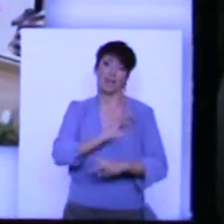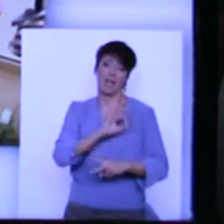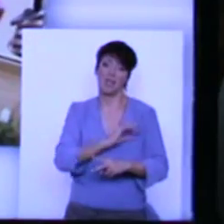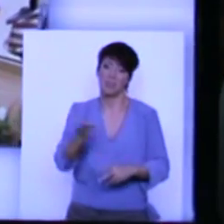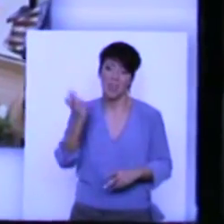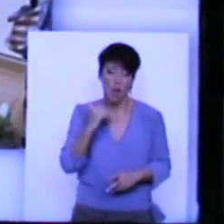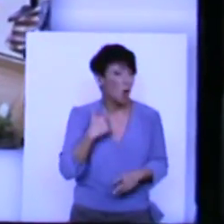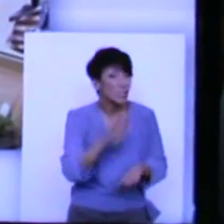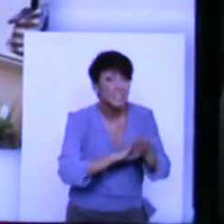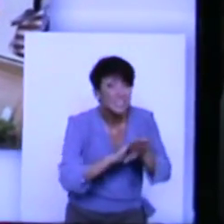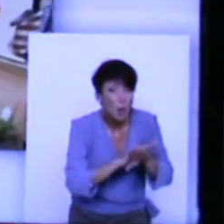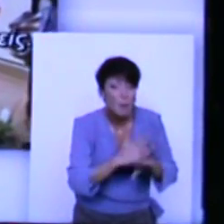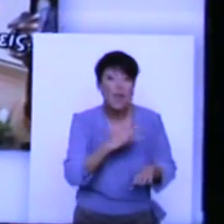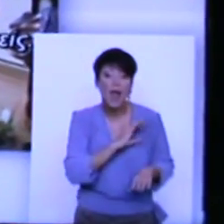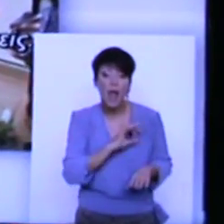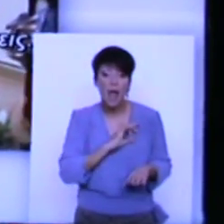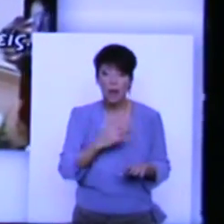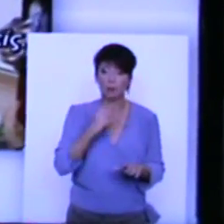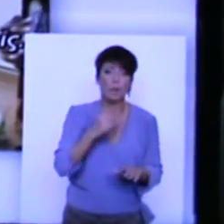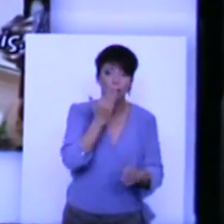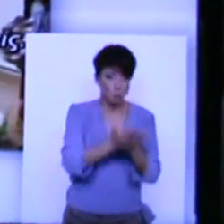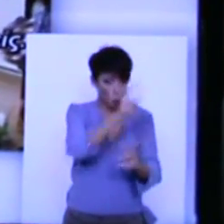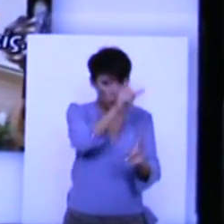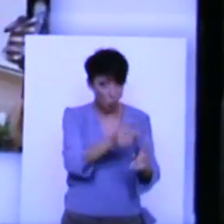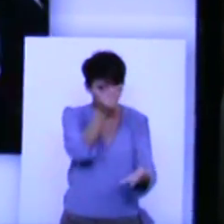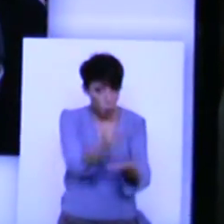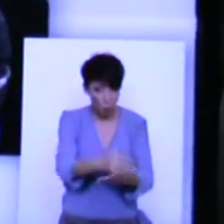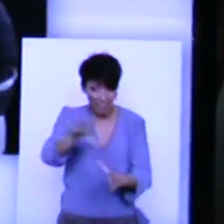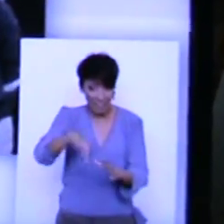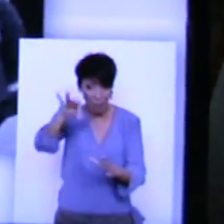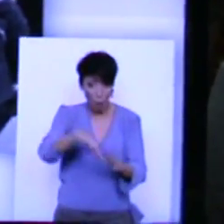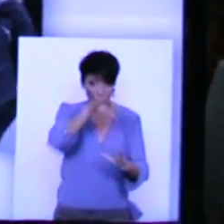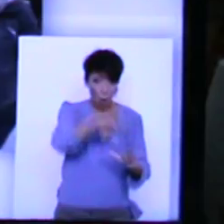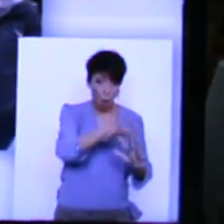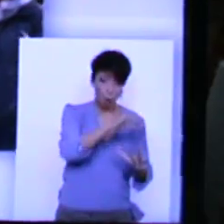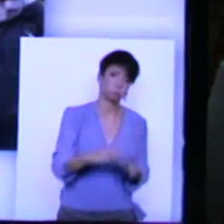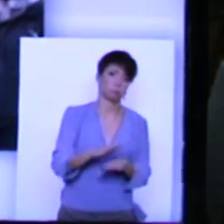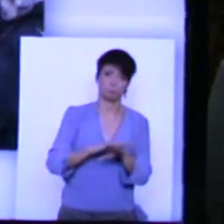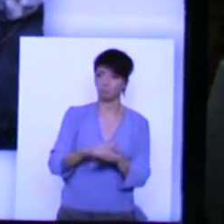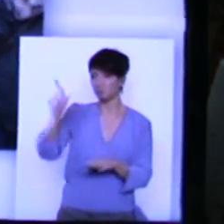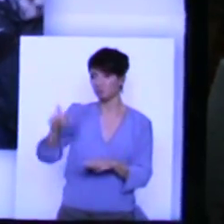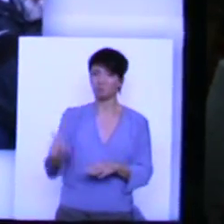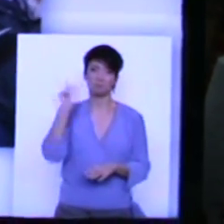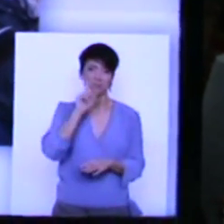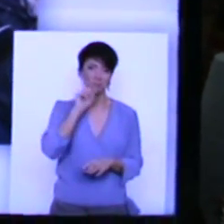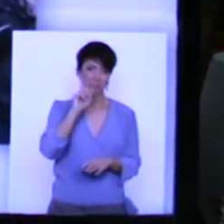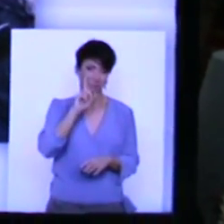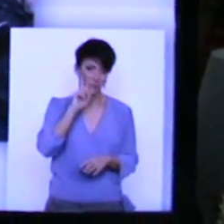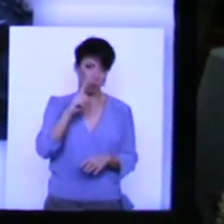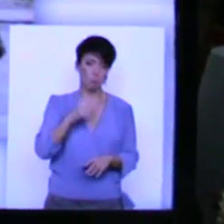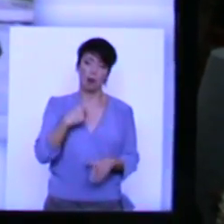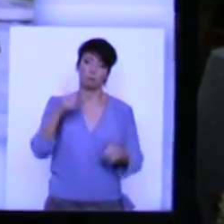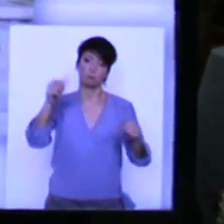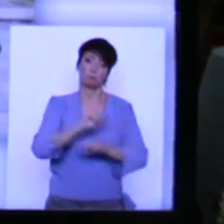Δεν έχετε νηπιαγωγό να στείλετε. Την κλήρωση την προτείνατε λοιπόν εσείς. Ναι. Όλα ξεκίνησαν όταν η δασκάλα του τμήματος των προνηπίων